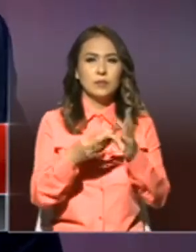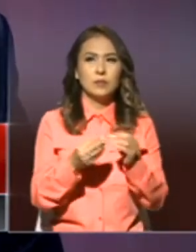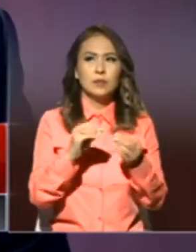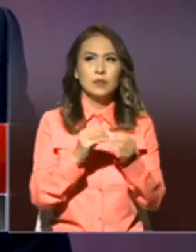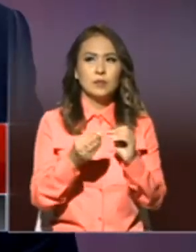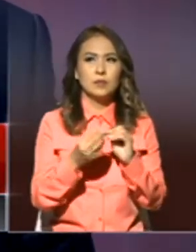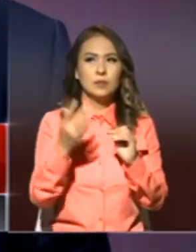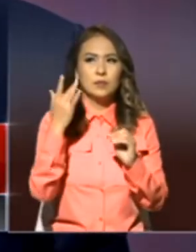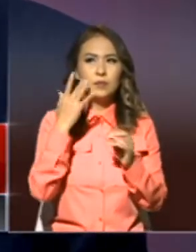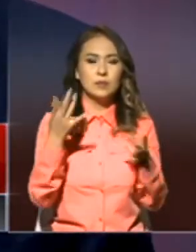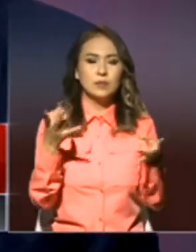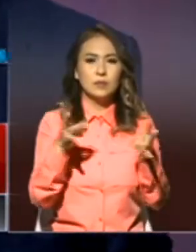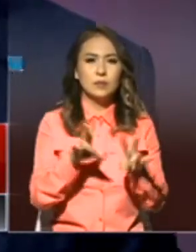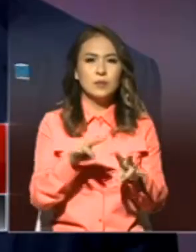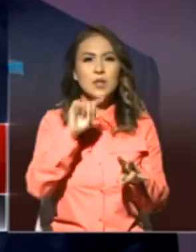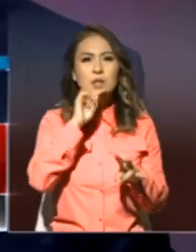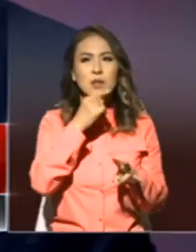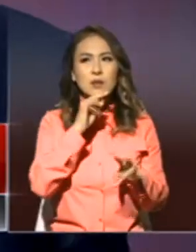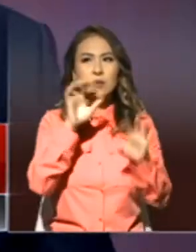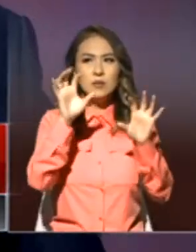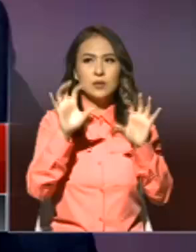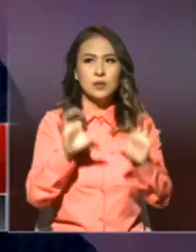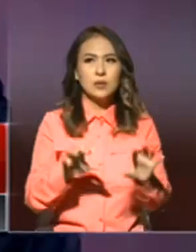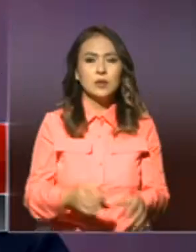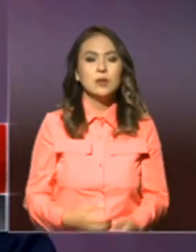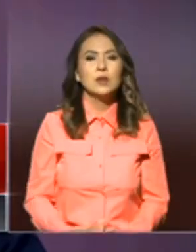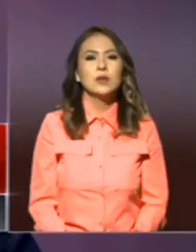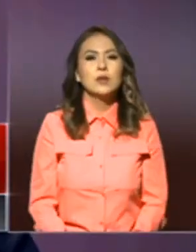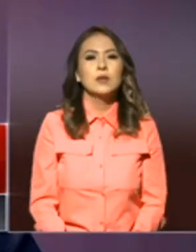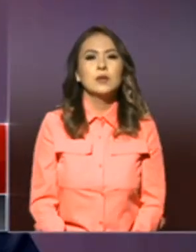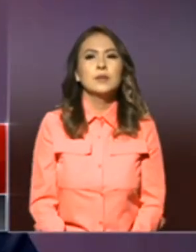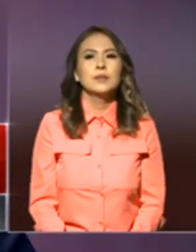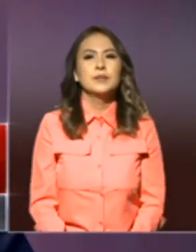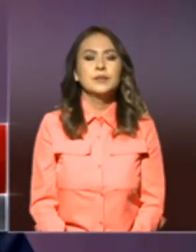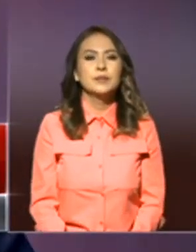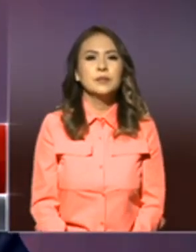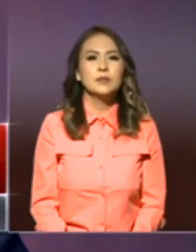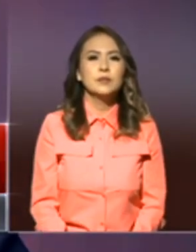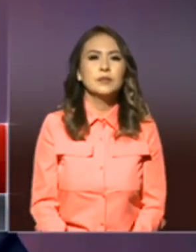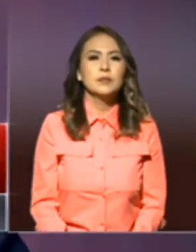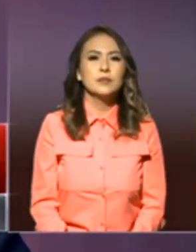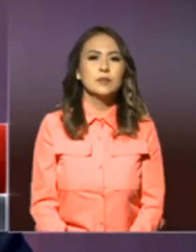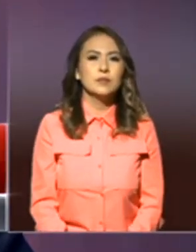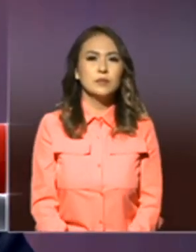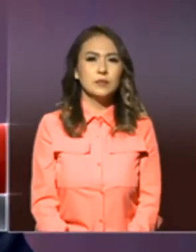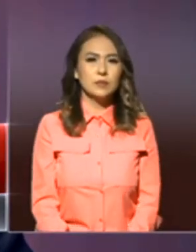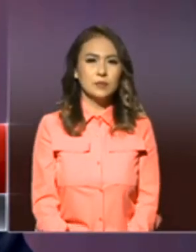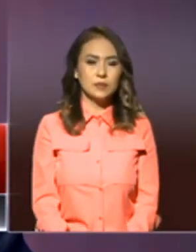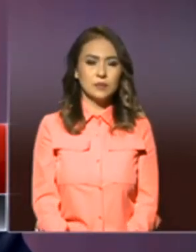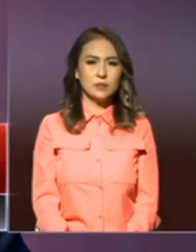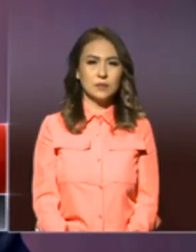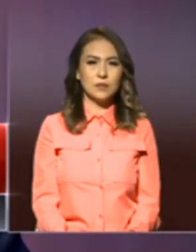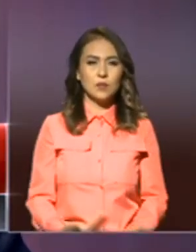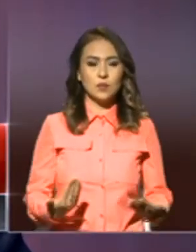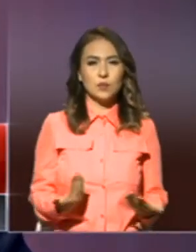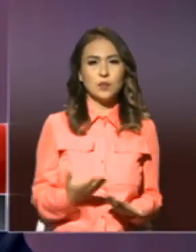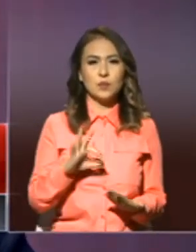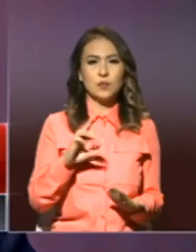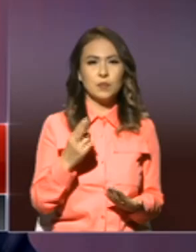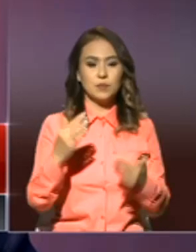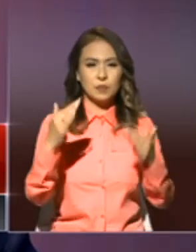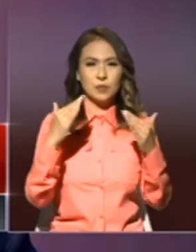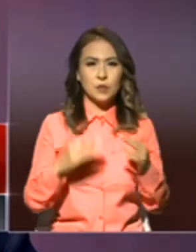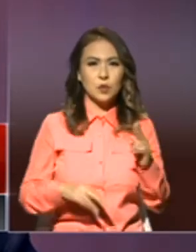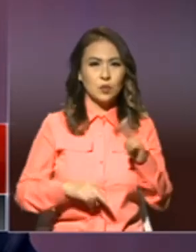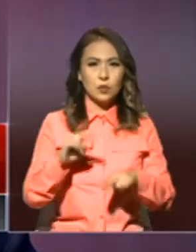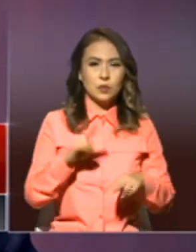мәселесі. Экономика заңдылығы ғой ол. Жасұлтан мырза, экономика заңдылығы дұрыс. Енді сонда біз әлеуметтік жағдайларын төмендегенде құрылыс компаниялары